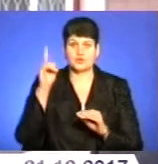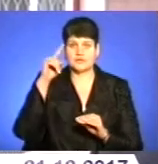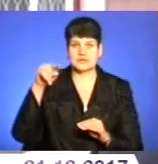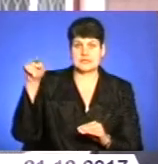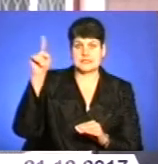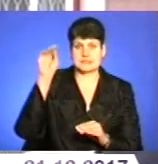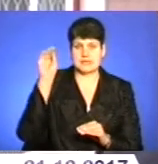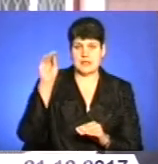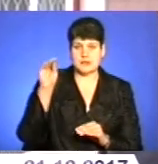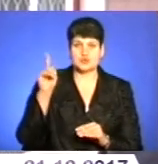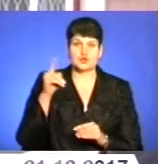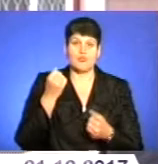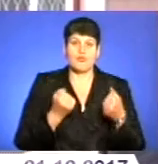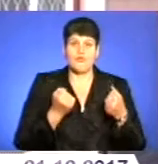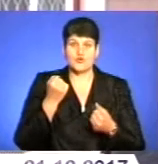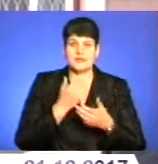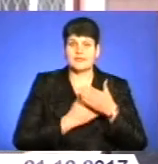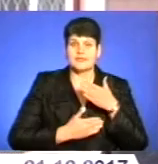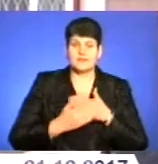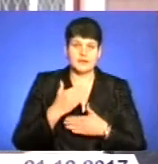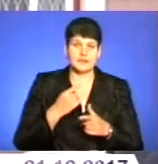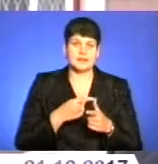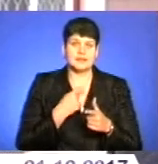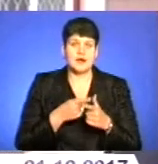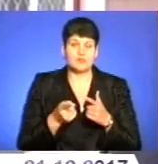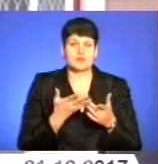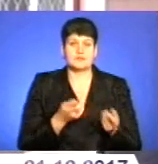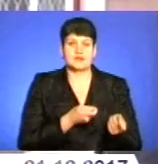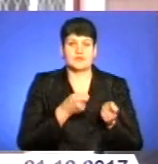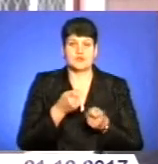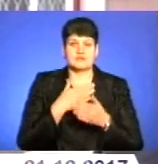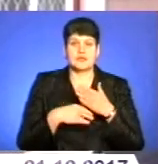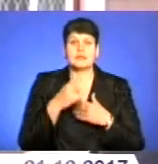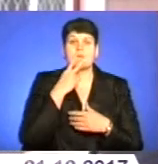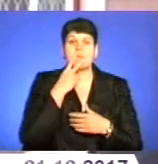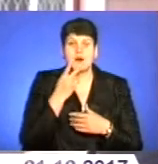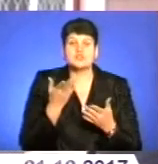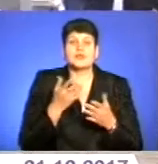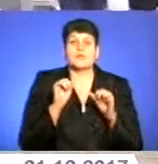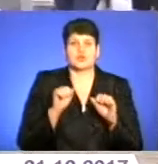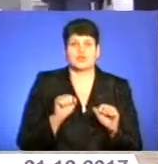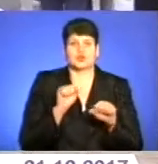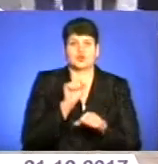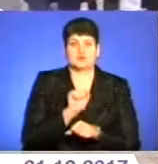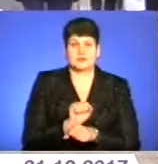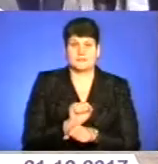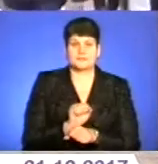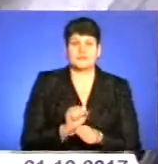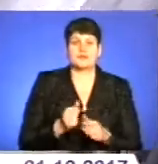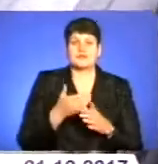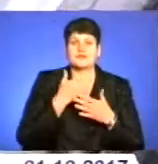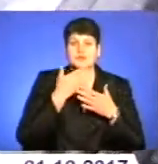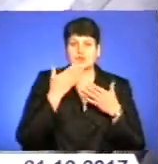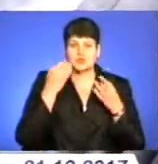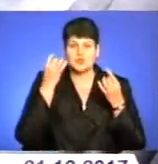щоб водій з інвалідністю або водій, який перевозить інваліда, бачив, де він може зупинитися. Відсутність культури,